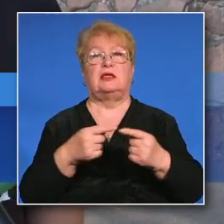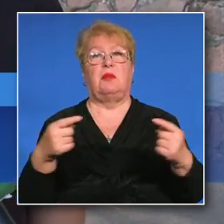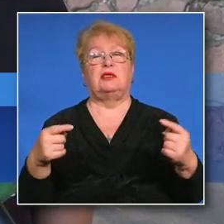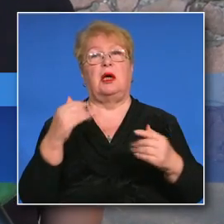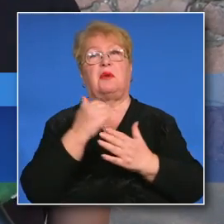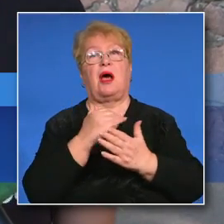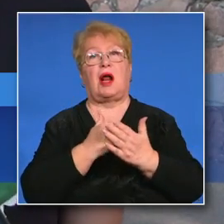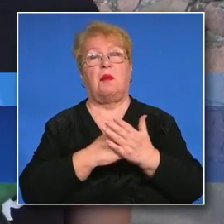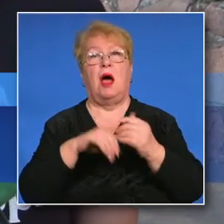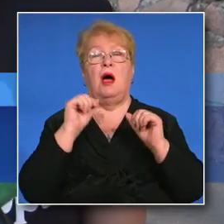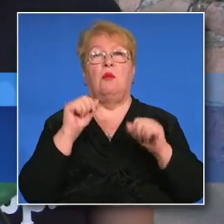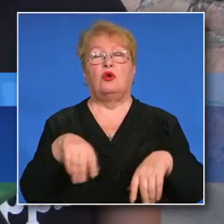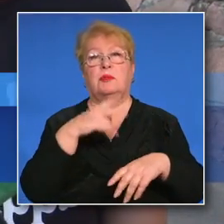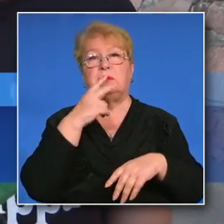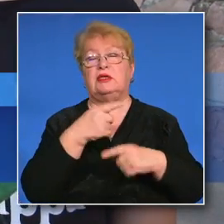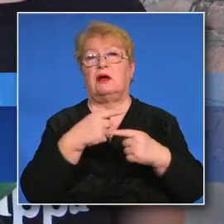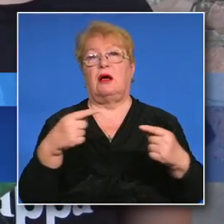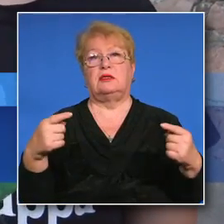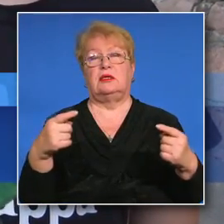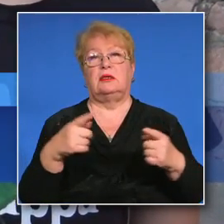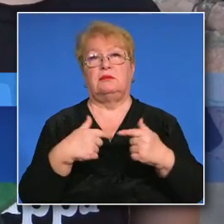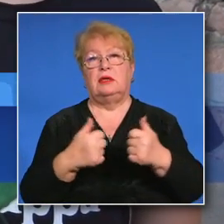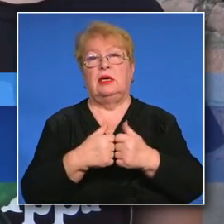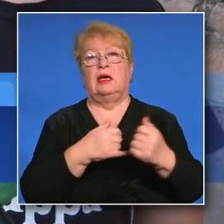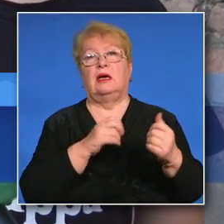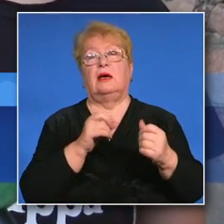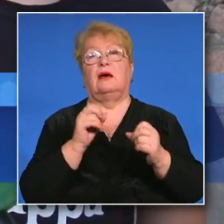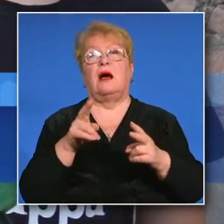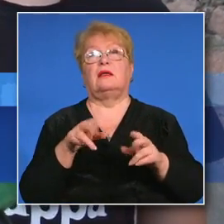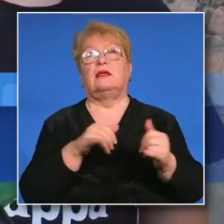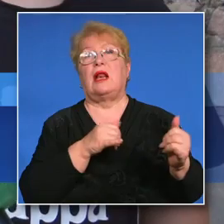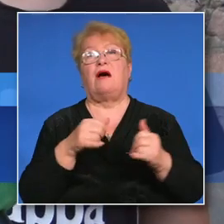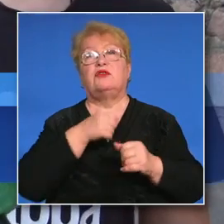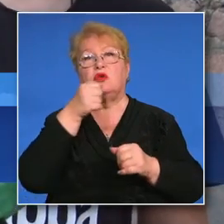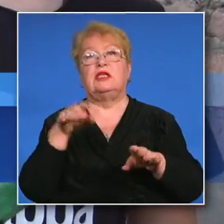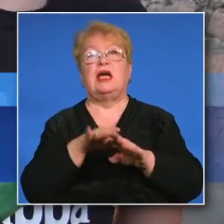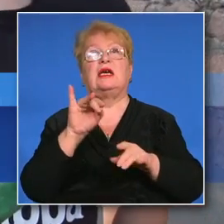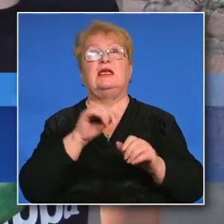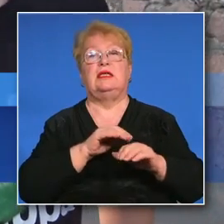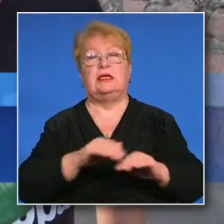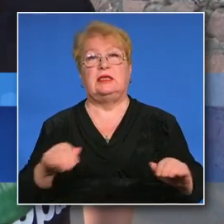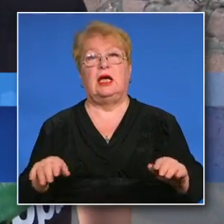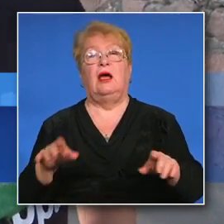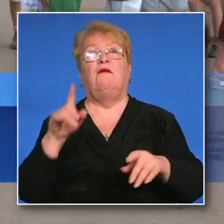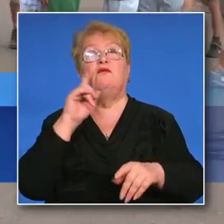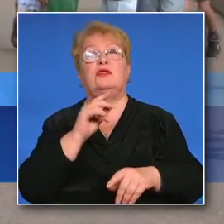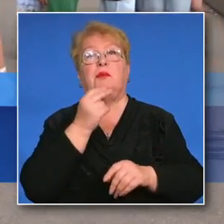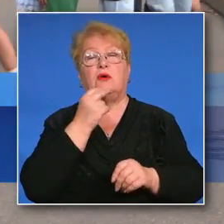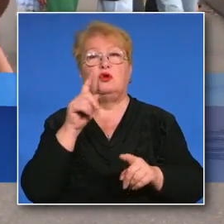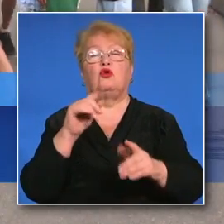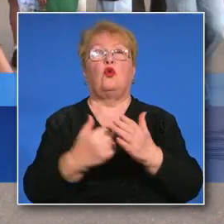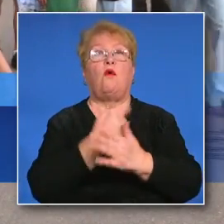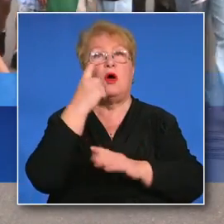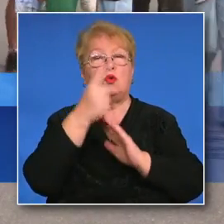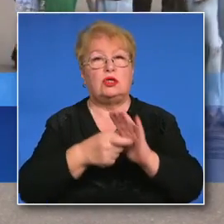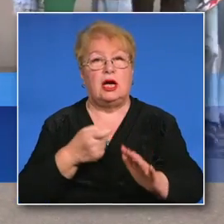Можно разные локации посмотреть, как и для взрослых, так и для детей. Вот. И вкусно покушать, и что-то новое узнать. Ну и